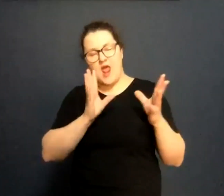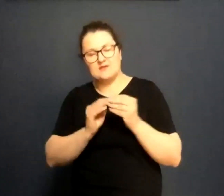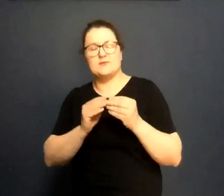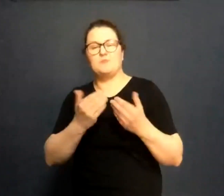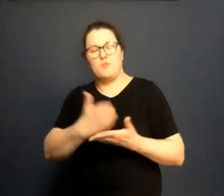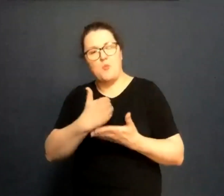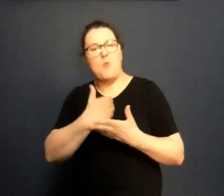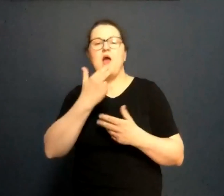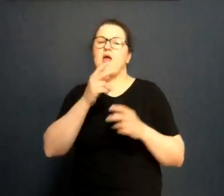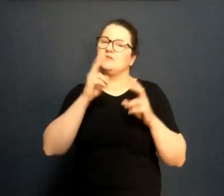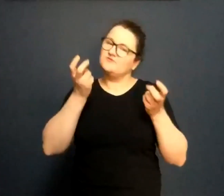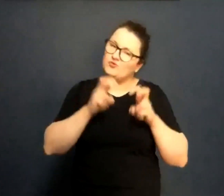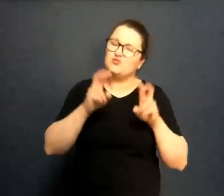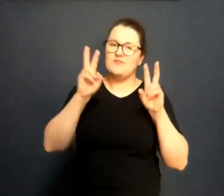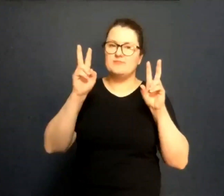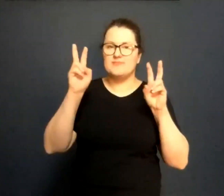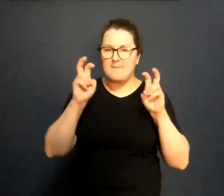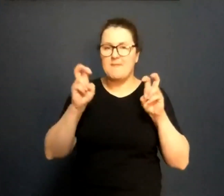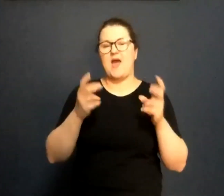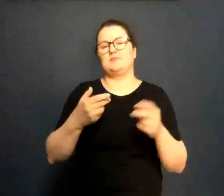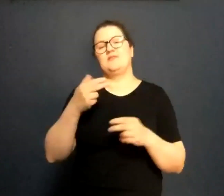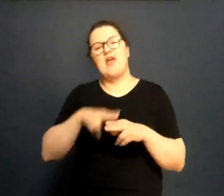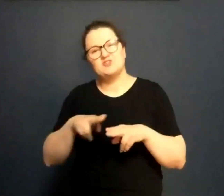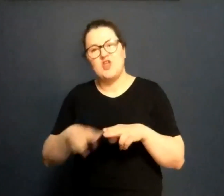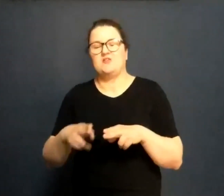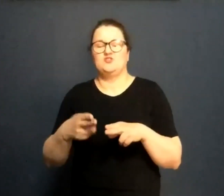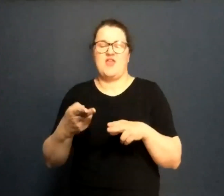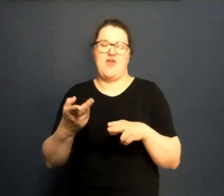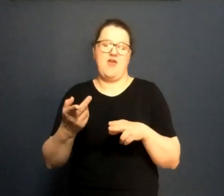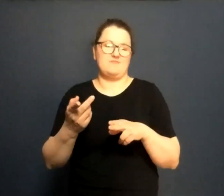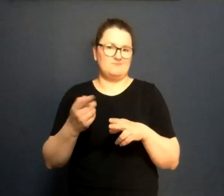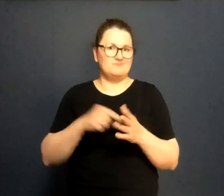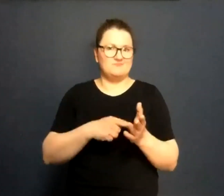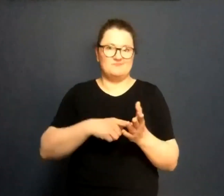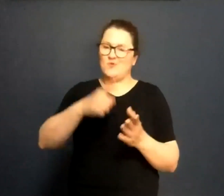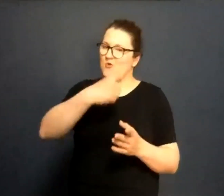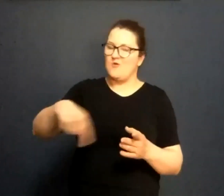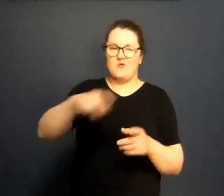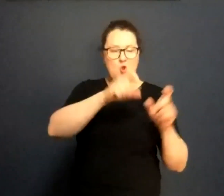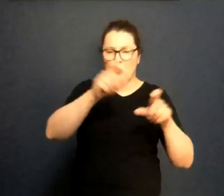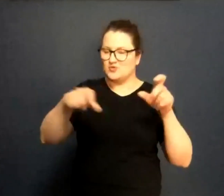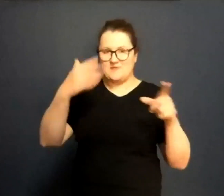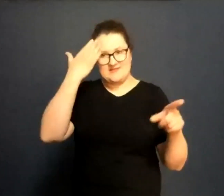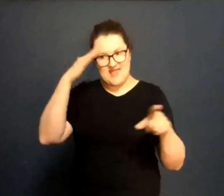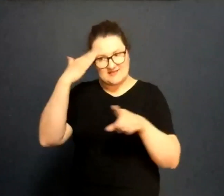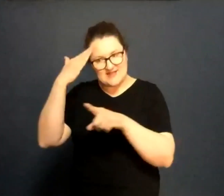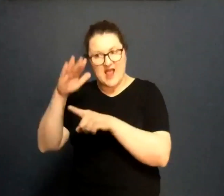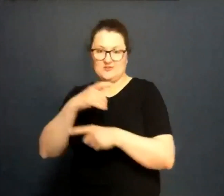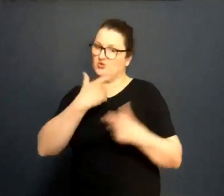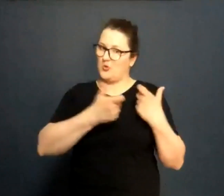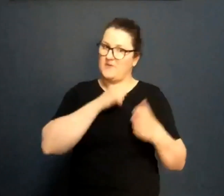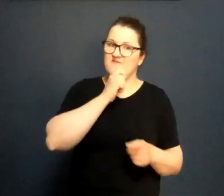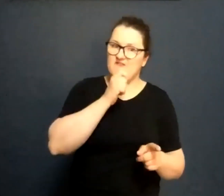i oni po prostu wśród osób nieznanych sobie bezpośrednio przeprowadzili wywiad na temat